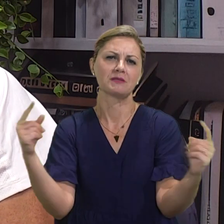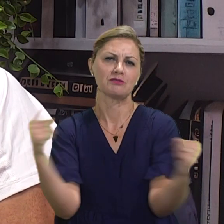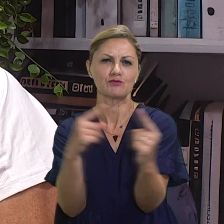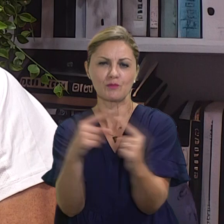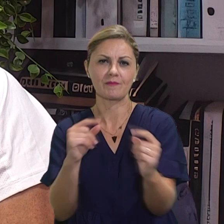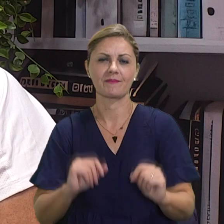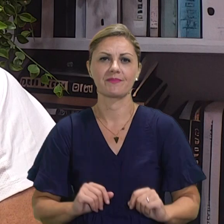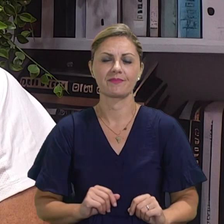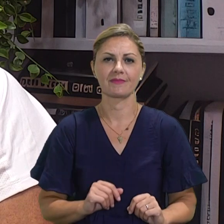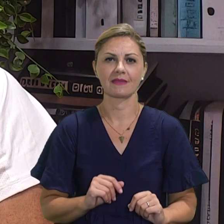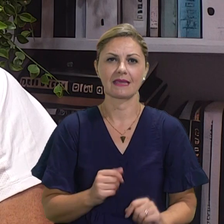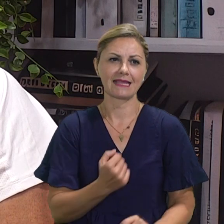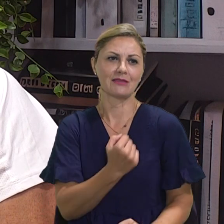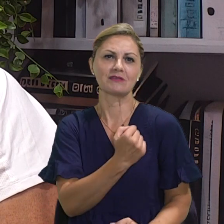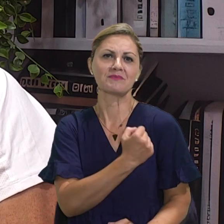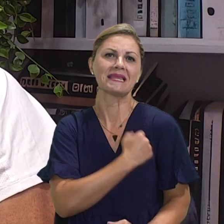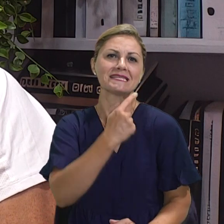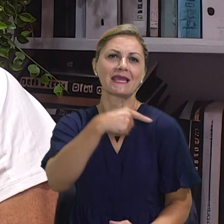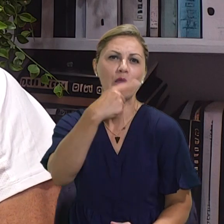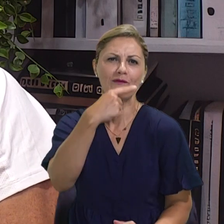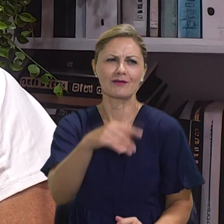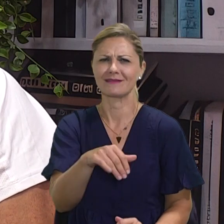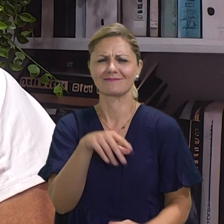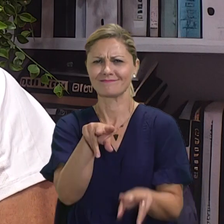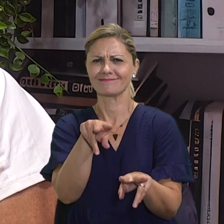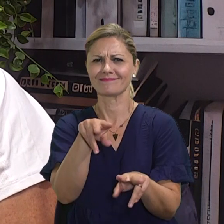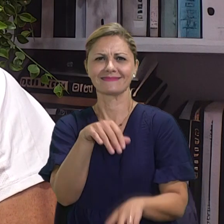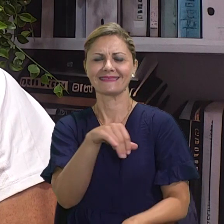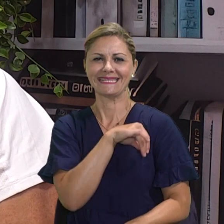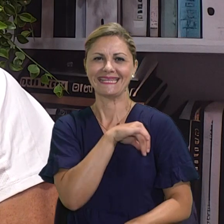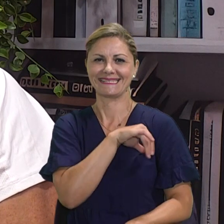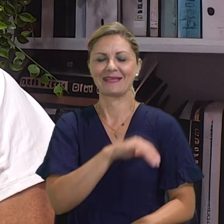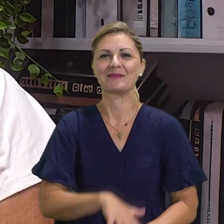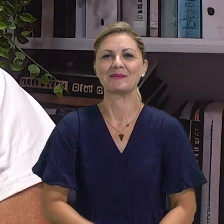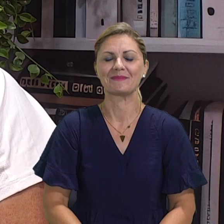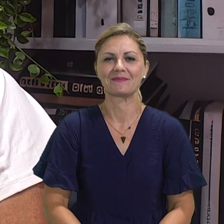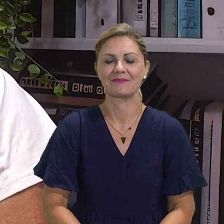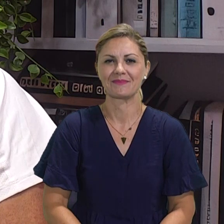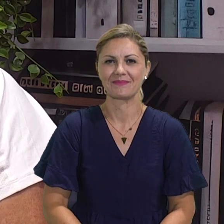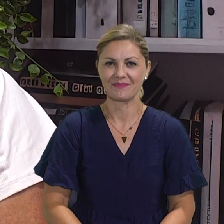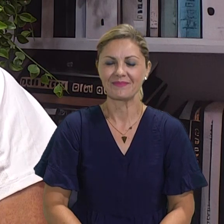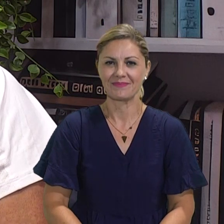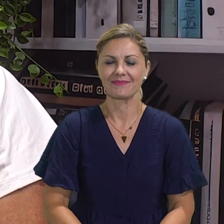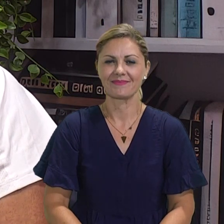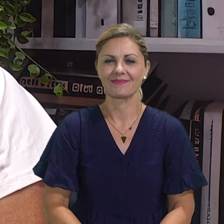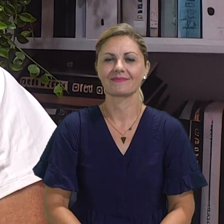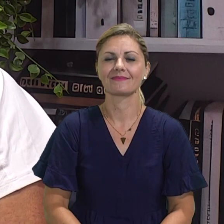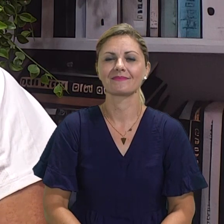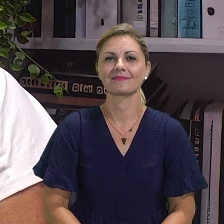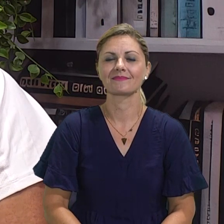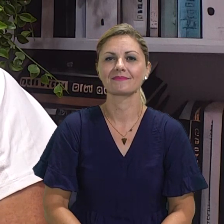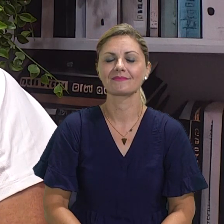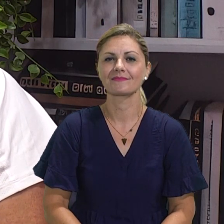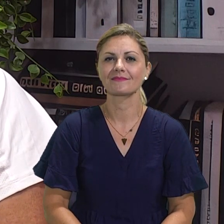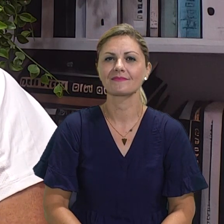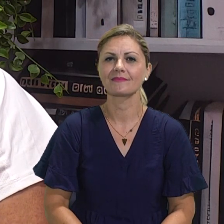ili već sve što ide u tom dijelu, kad je to na jednom splitskom govoru to ili na bilo kojem čakavskom dijelu, to daje jednu dodatnu onu i akustiku i